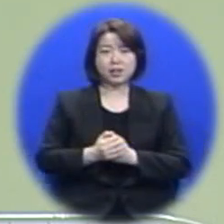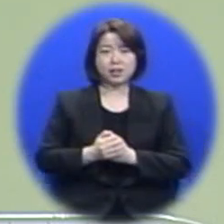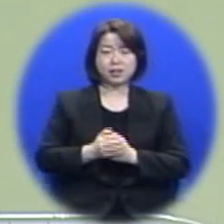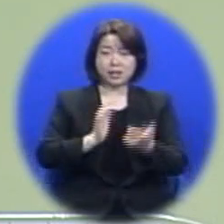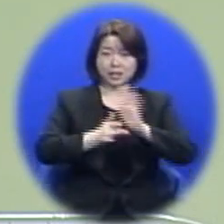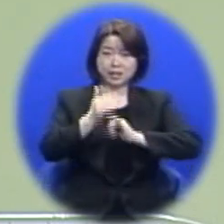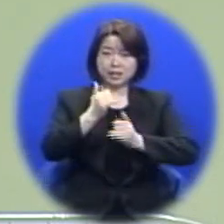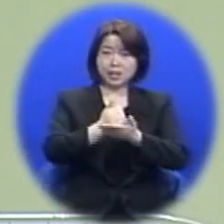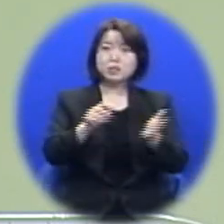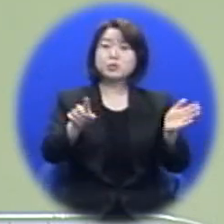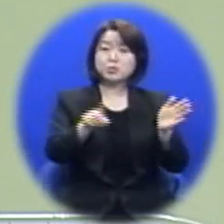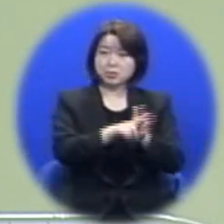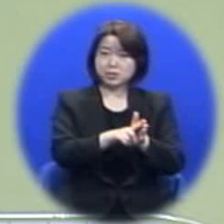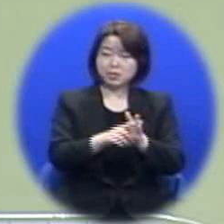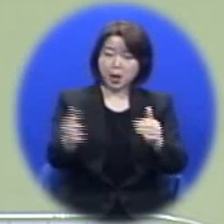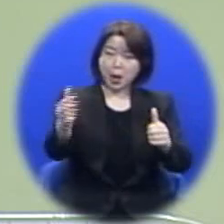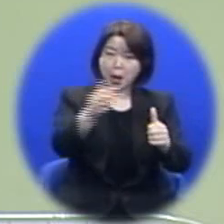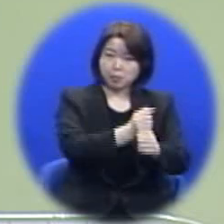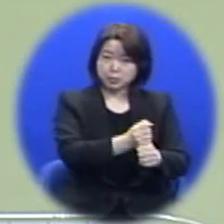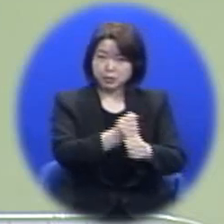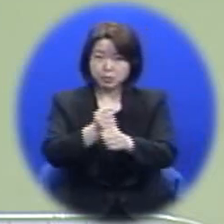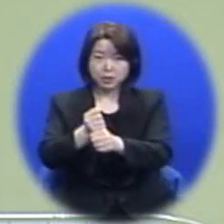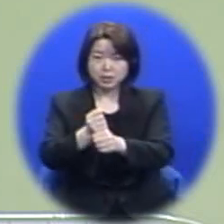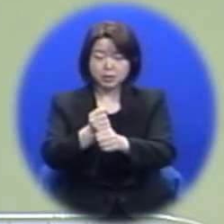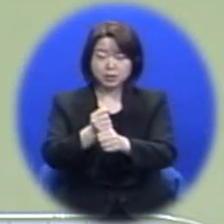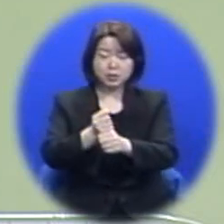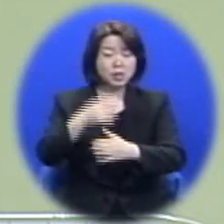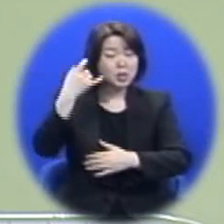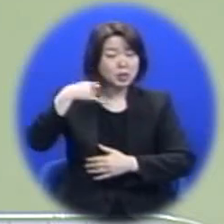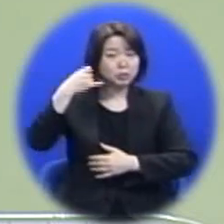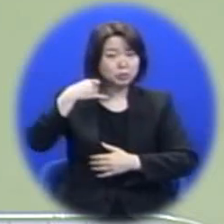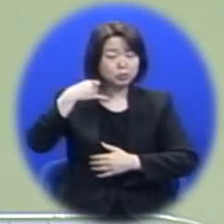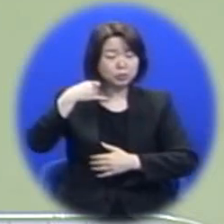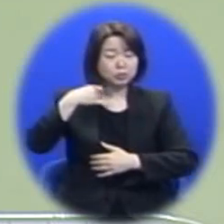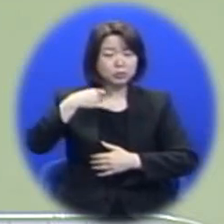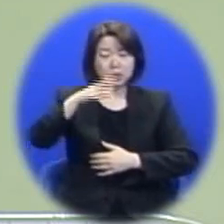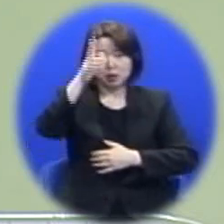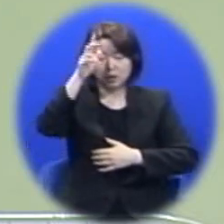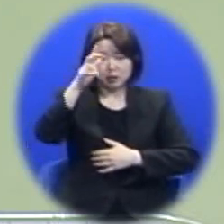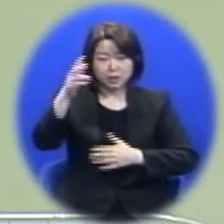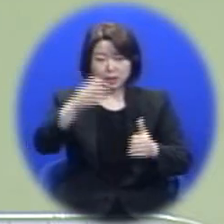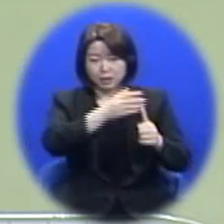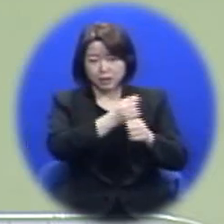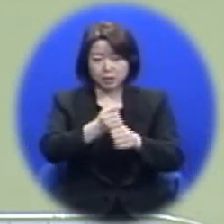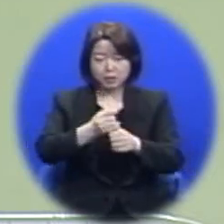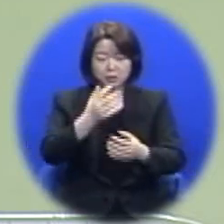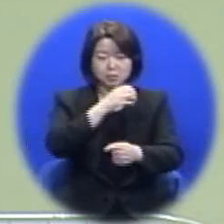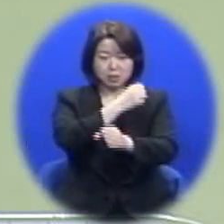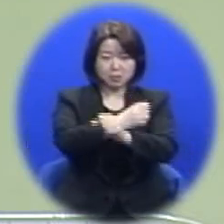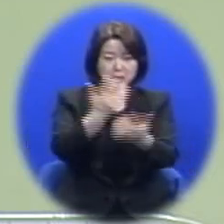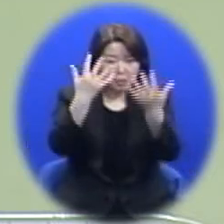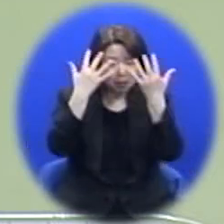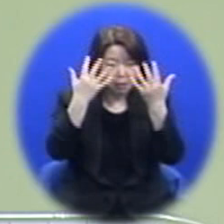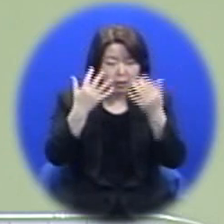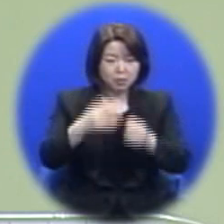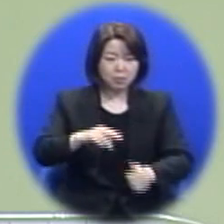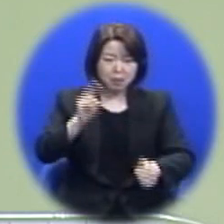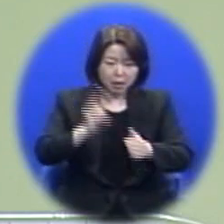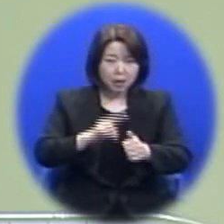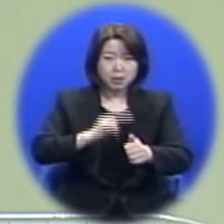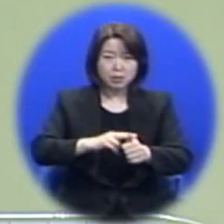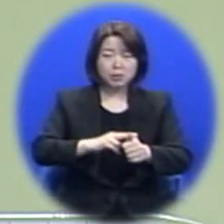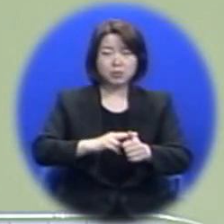예수 믿는다고 붙잡혀서 중국 공안에 끌려가서 감옥에 들어가고 매맞고 다 베끼고